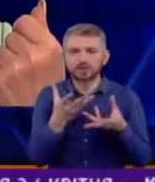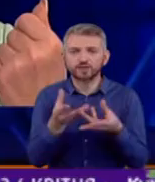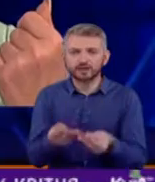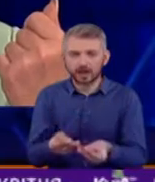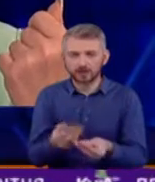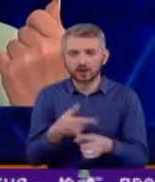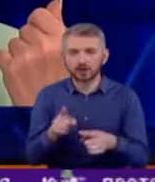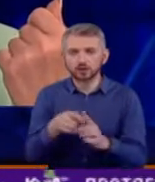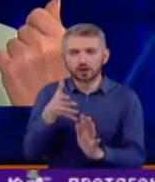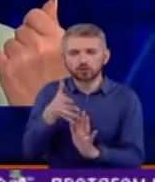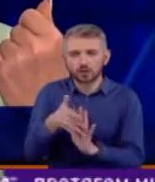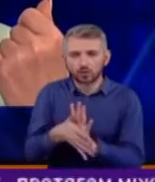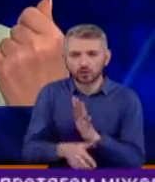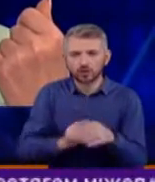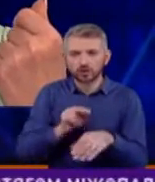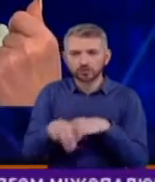которые проходят через